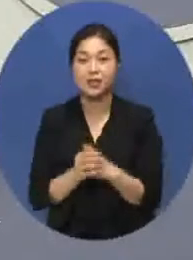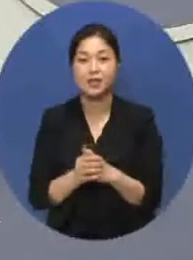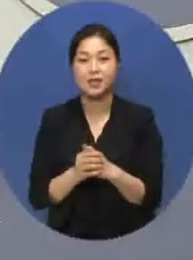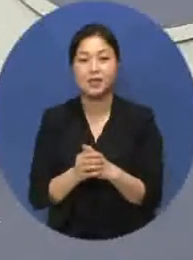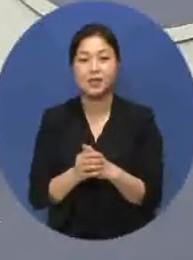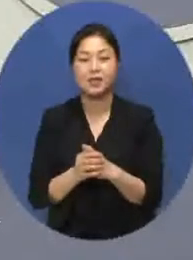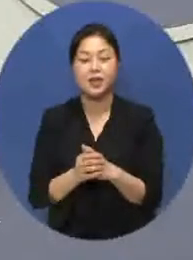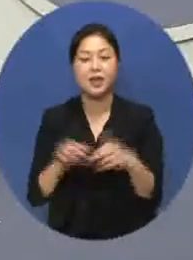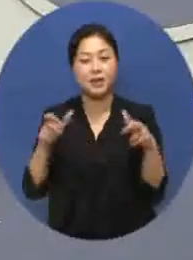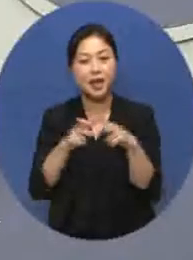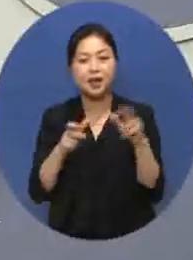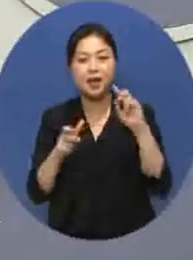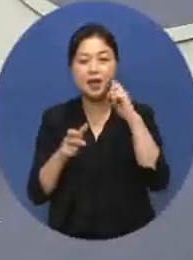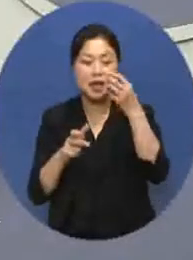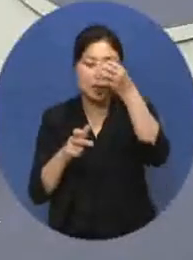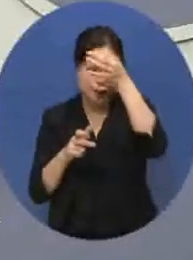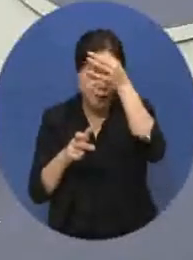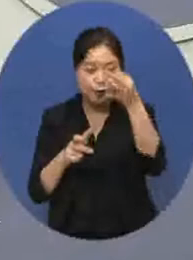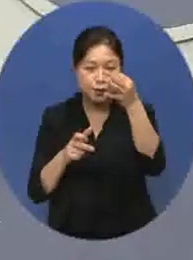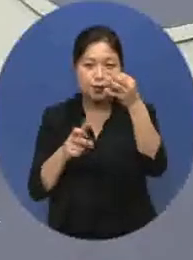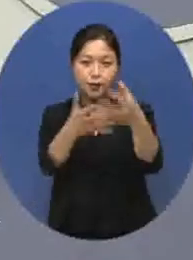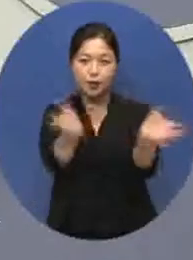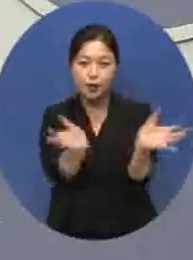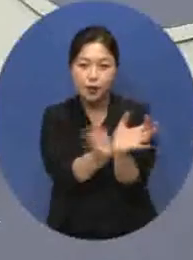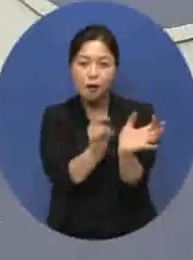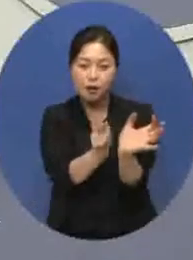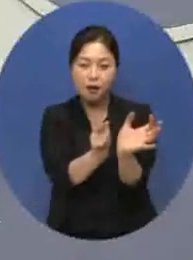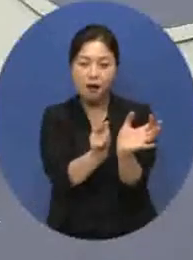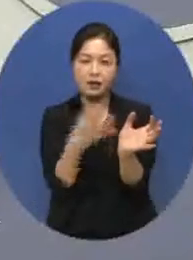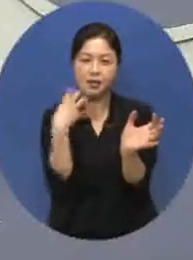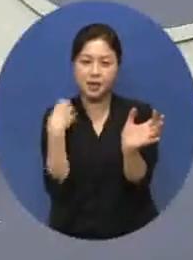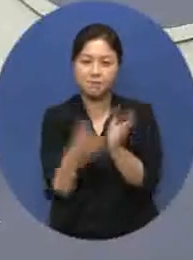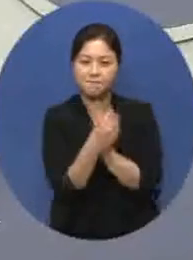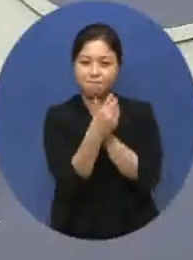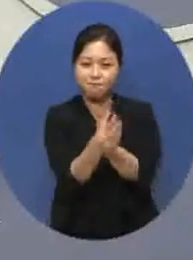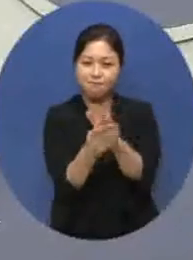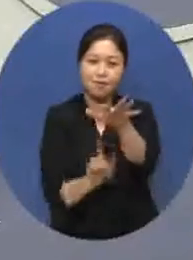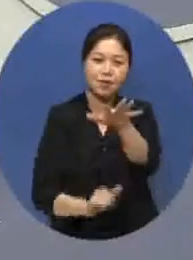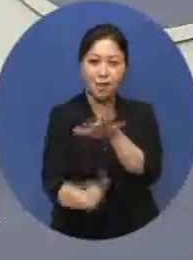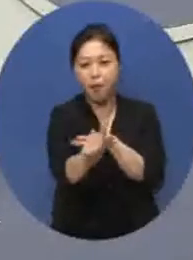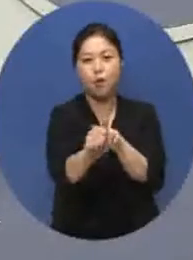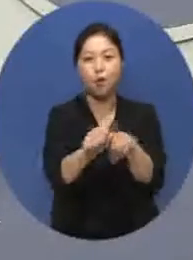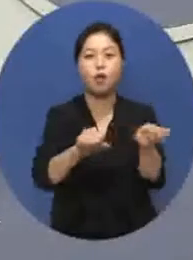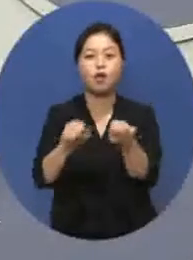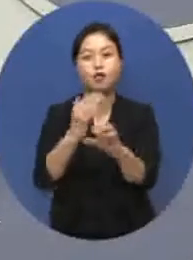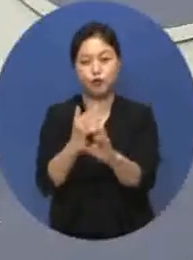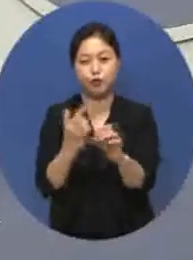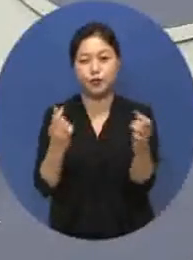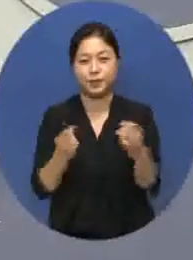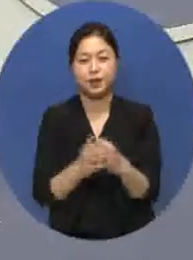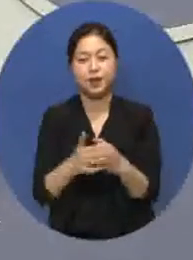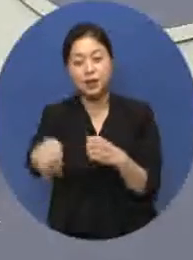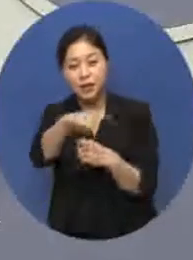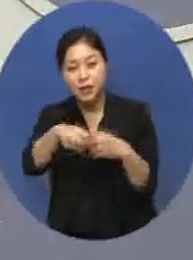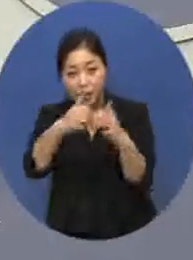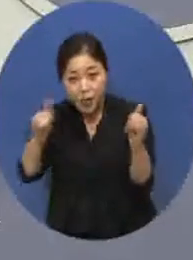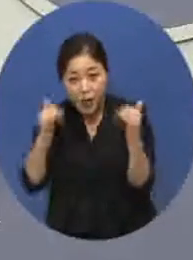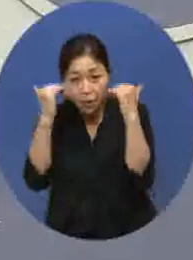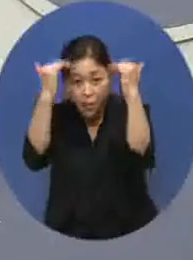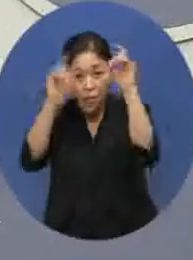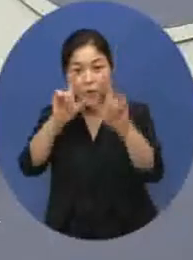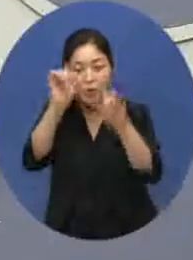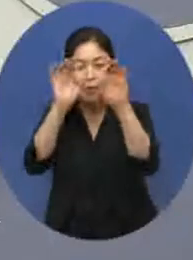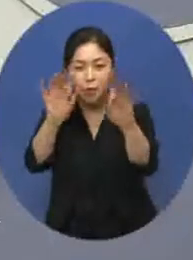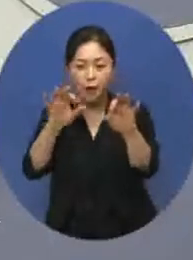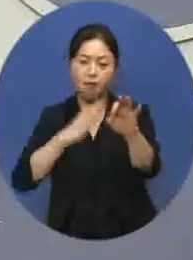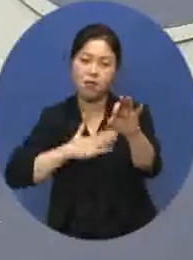뭐 우리 장애 예술계의 거의 주류를 이루고 활동을 하고 있거든요. 그러니까 그분들이 성장하는